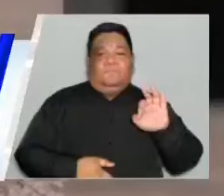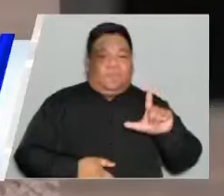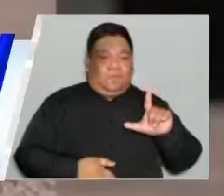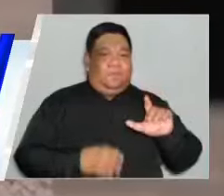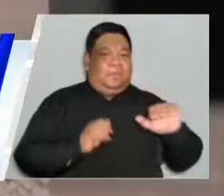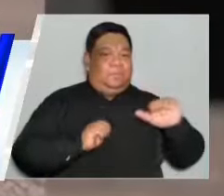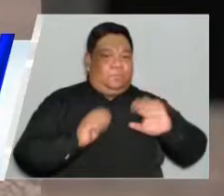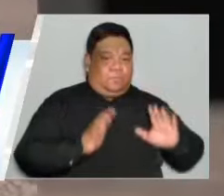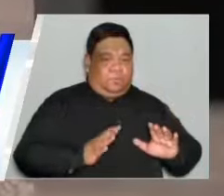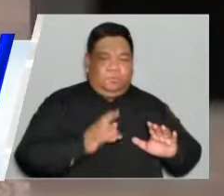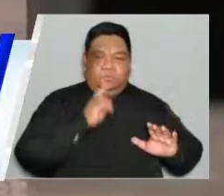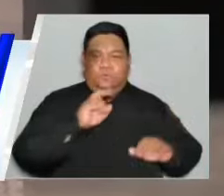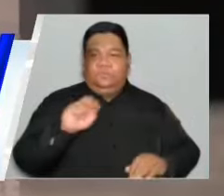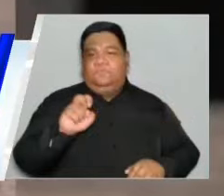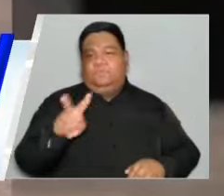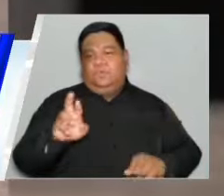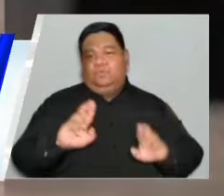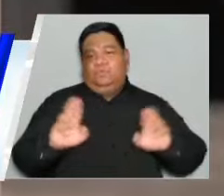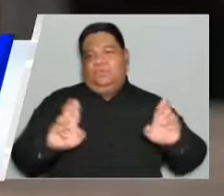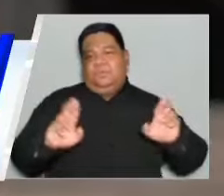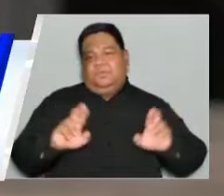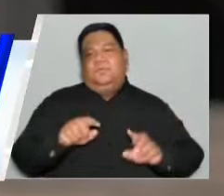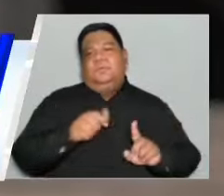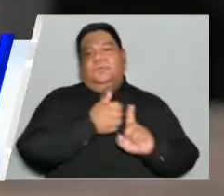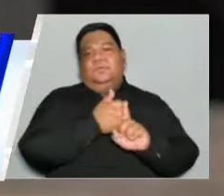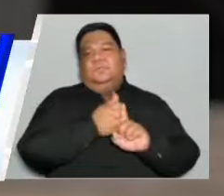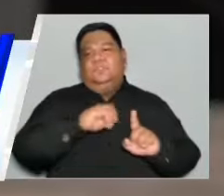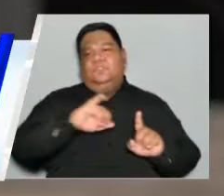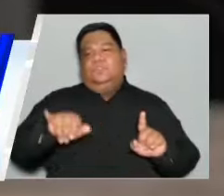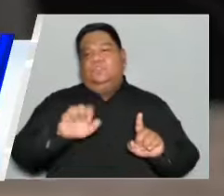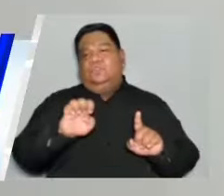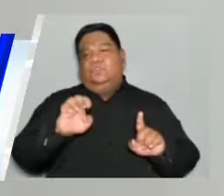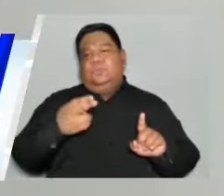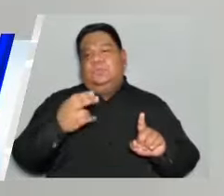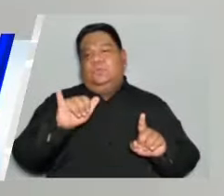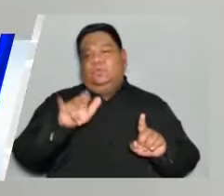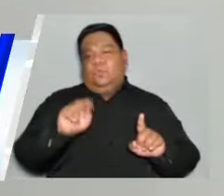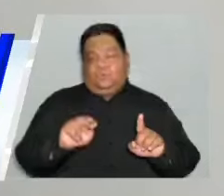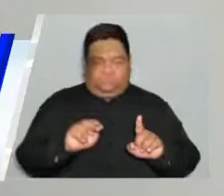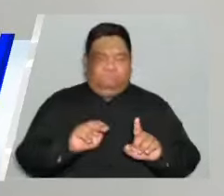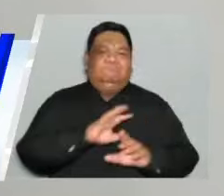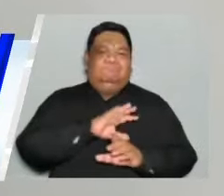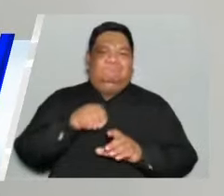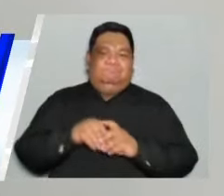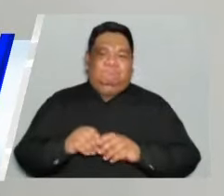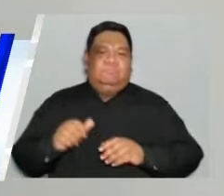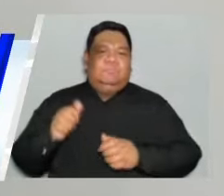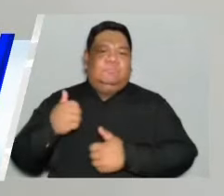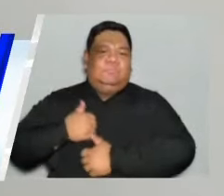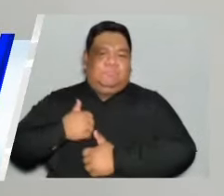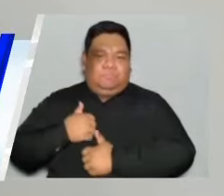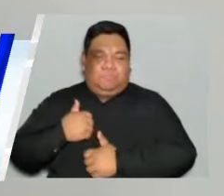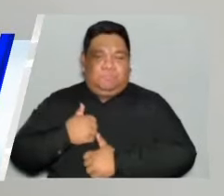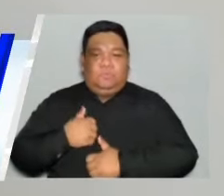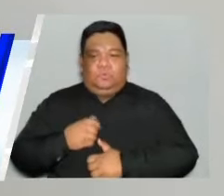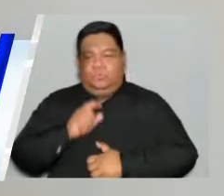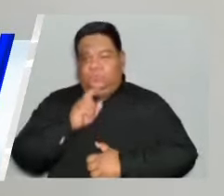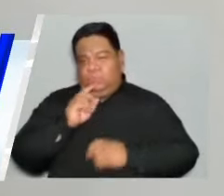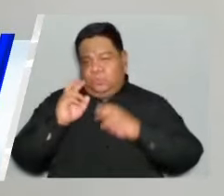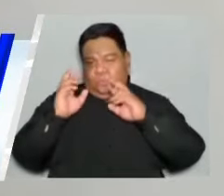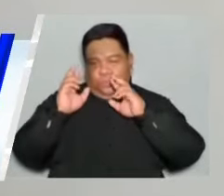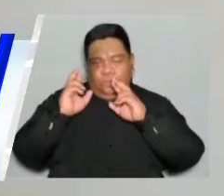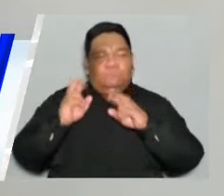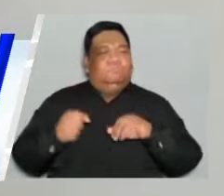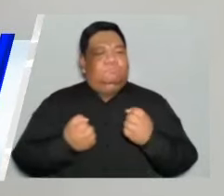ang military enlistment ng NCT member na si Jaehyun. Umaasa sila sa love and support ng fans